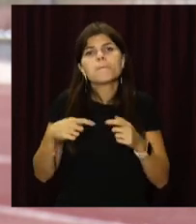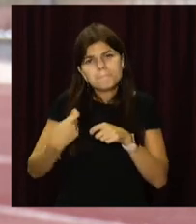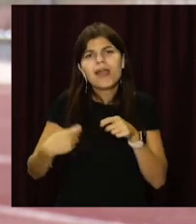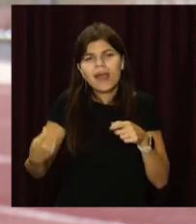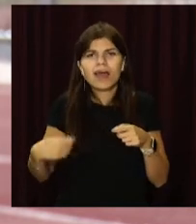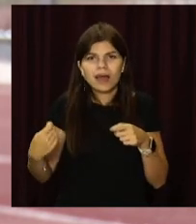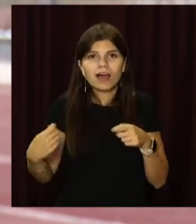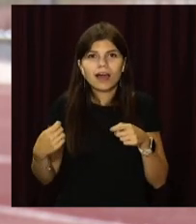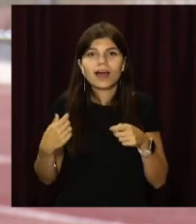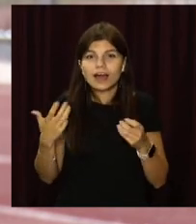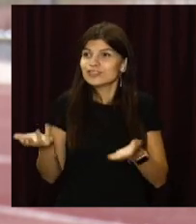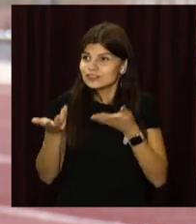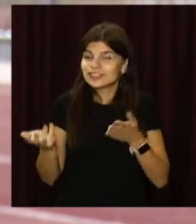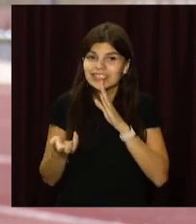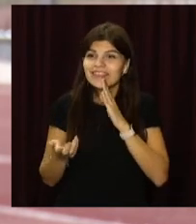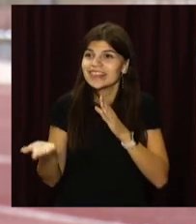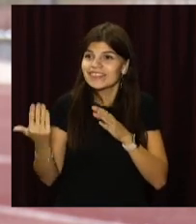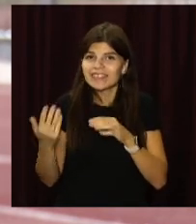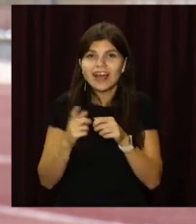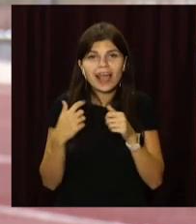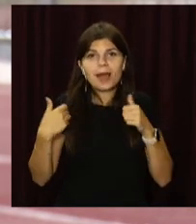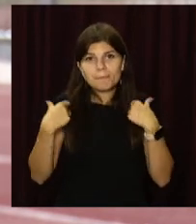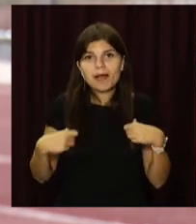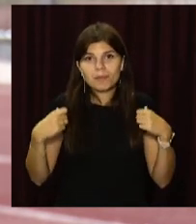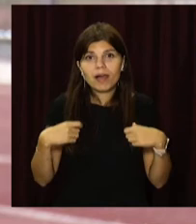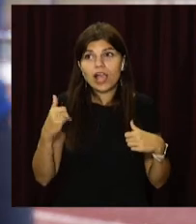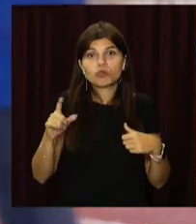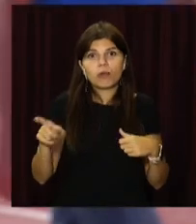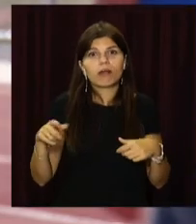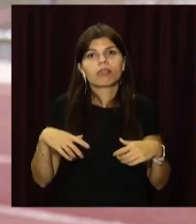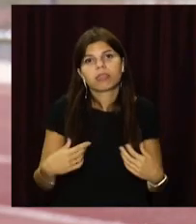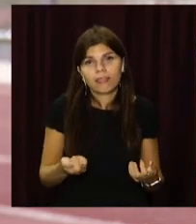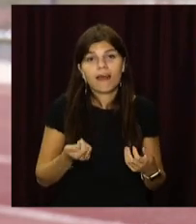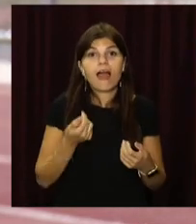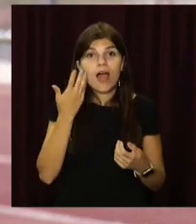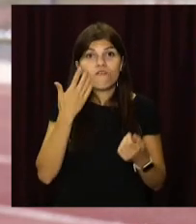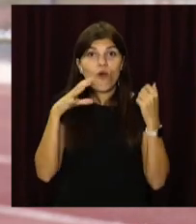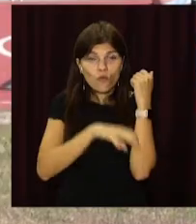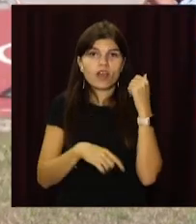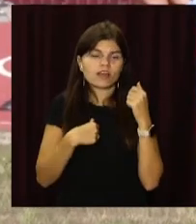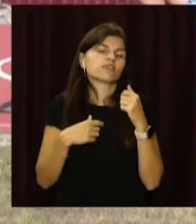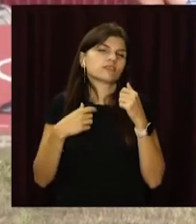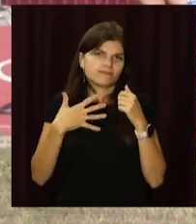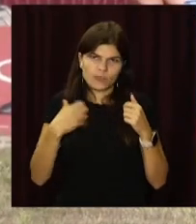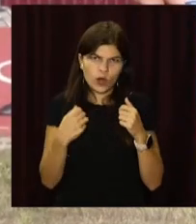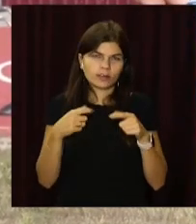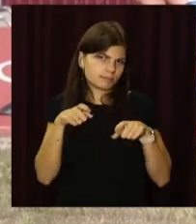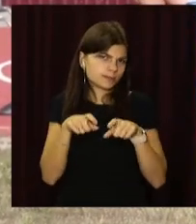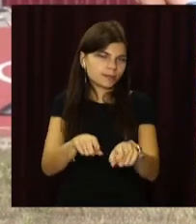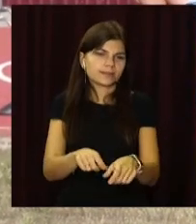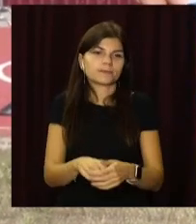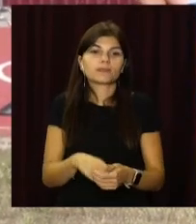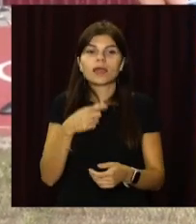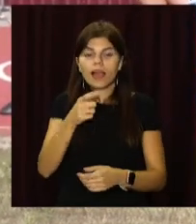тем самым их подбадривая, чтобы они бежали быстрее и вымотались. А потім в кінці я вже урвала. А ось цей кидок списа